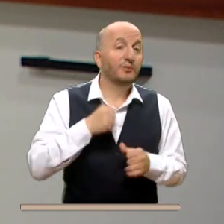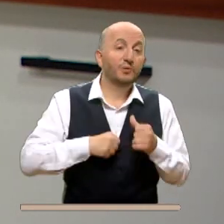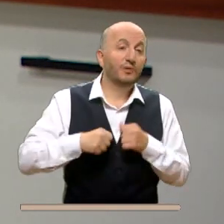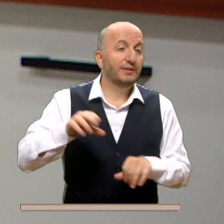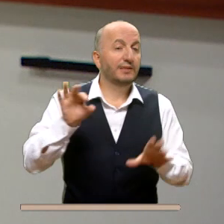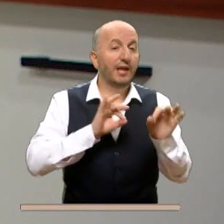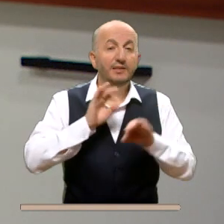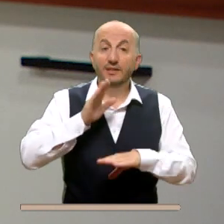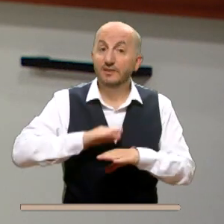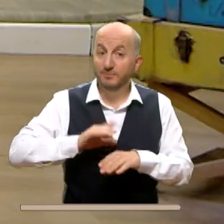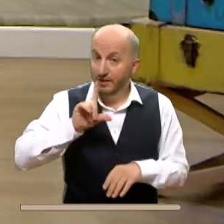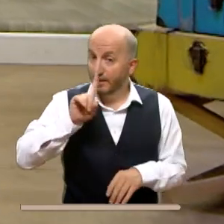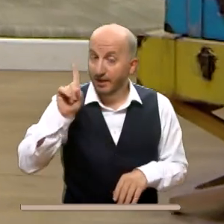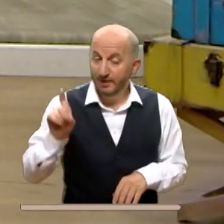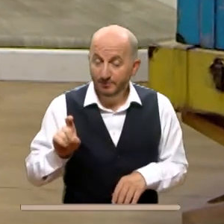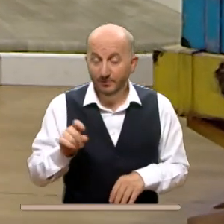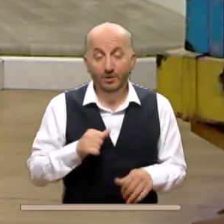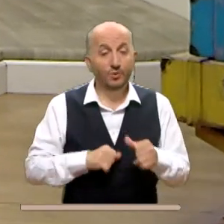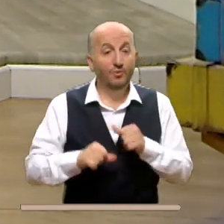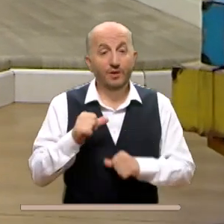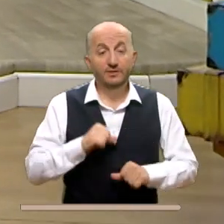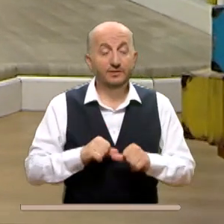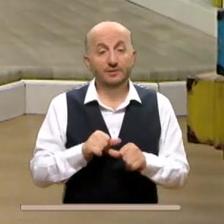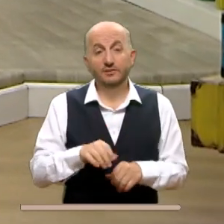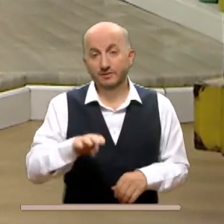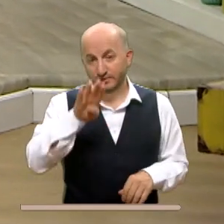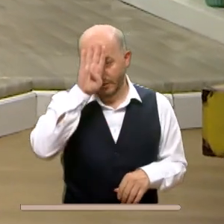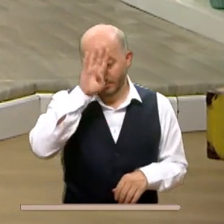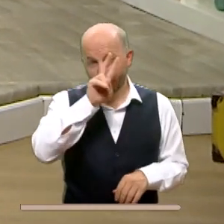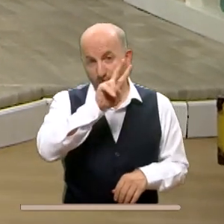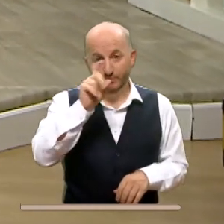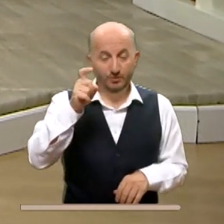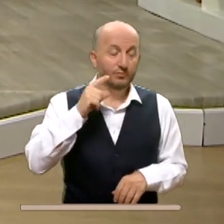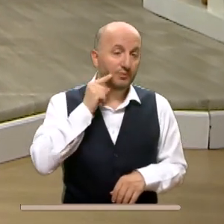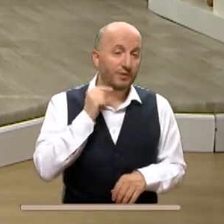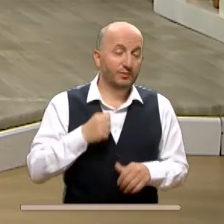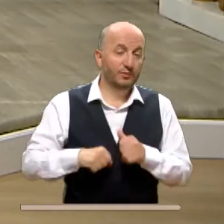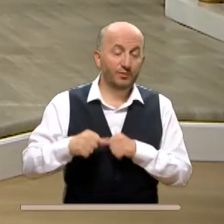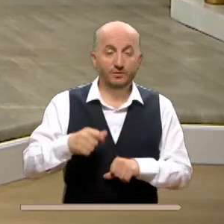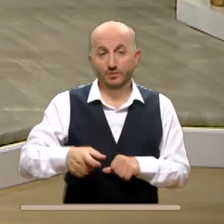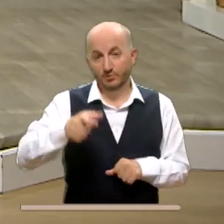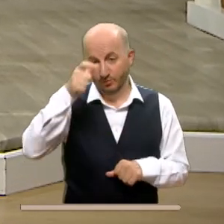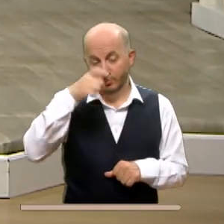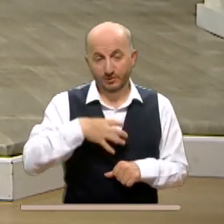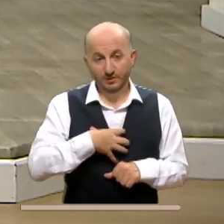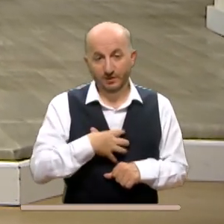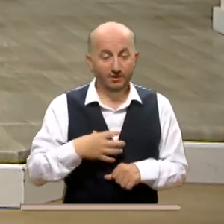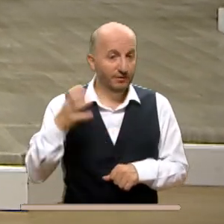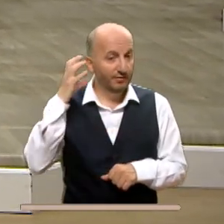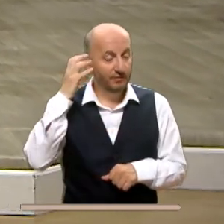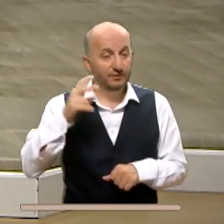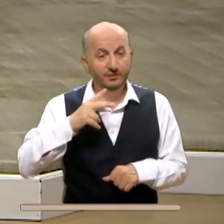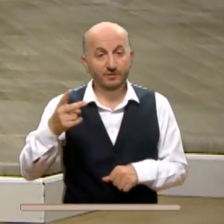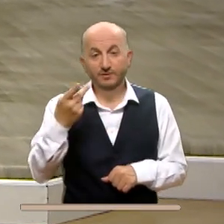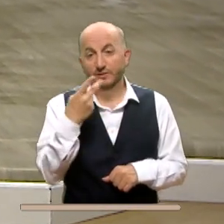mi? Ben elbette. Üniversitemiz İstanbul 29 Mayıs Üniversitesi Türkiye Diyanet Vakfı tarafından